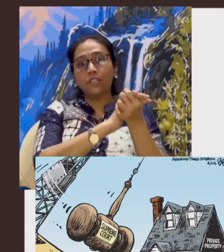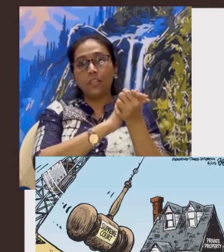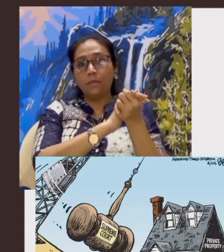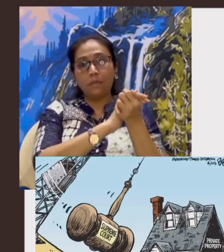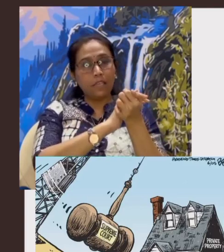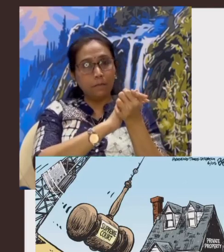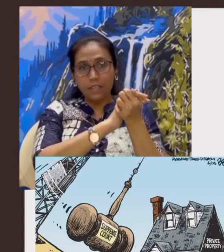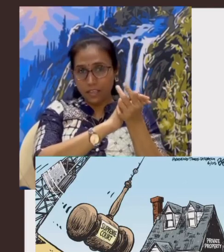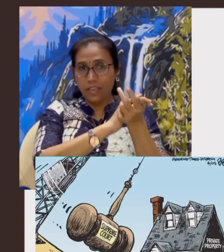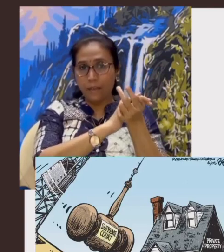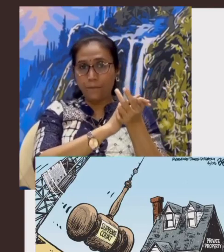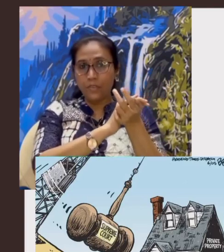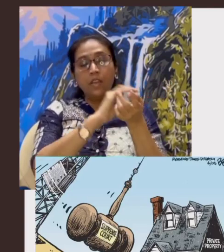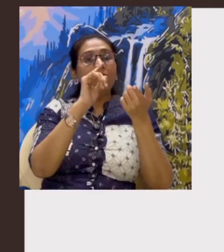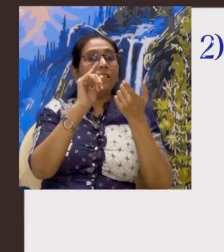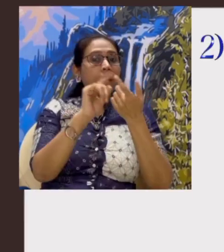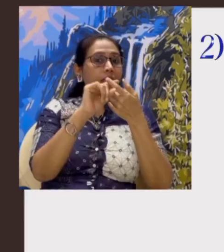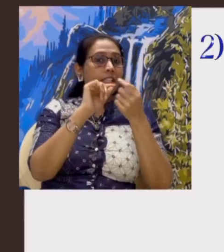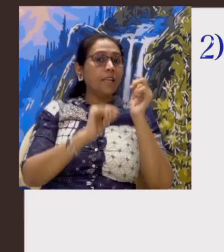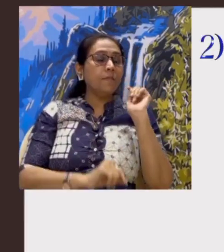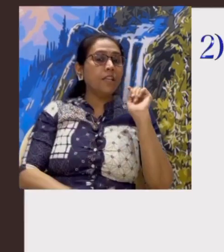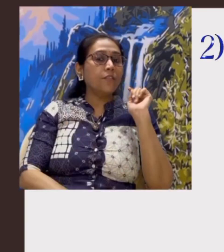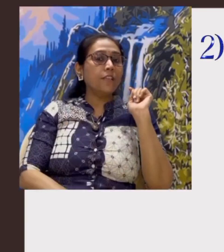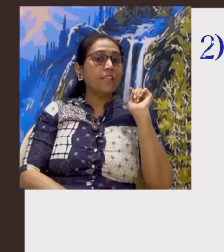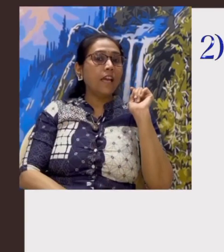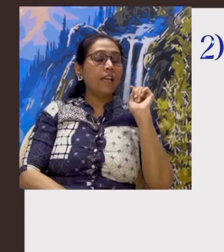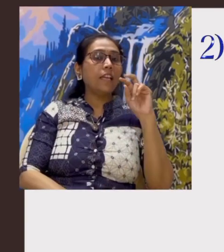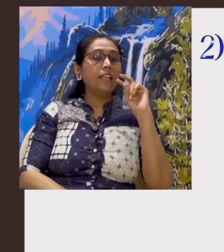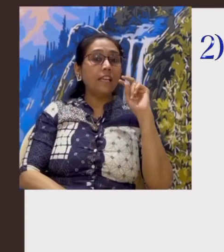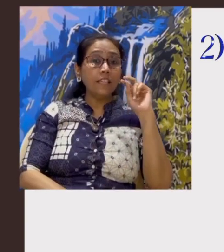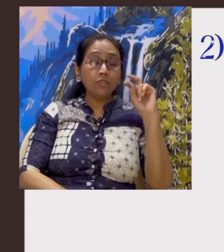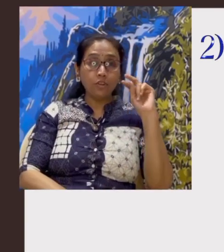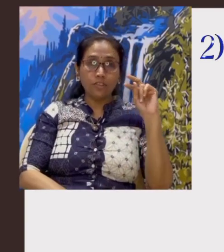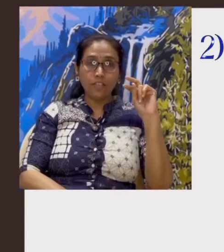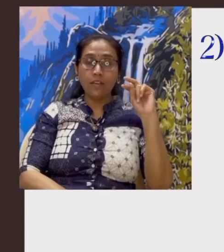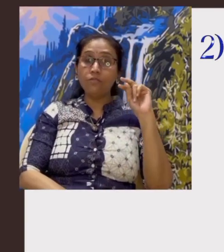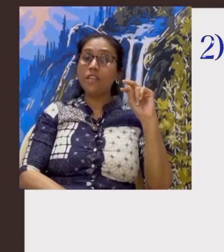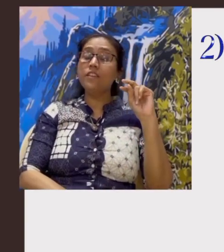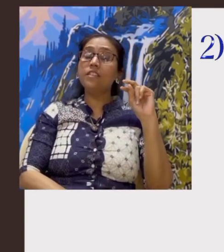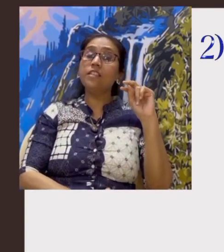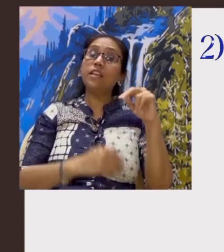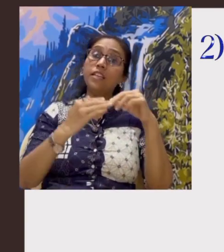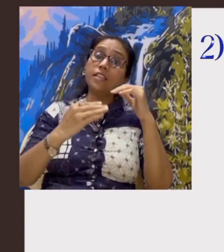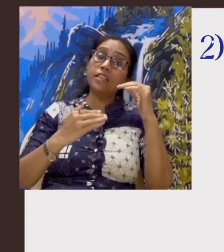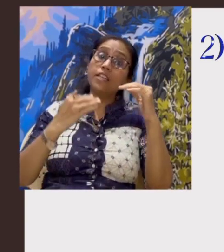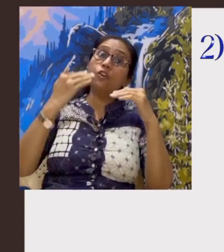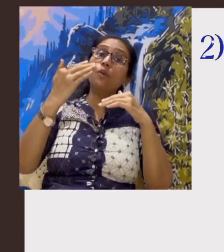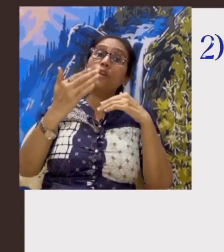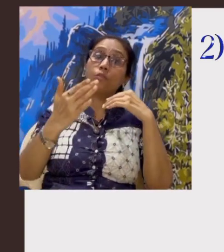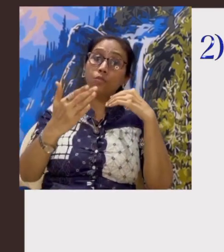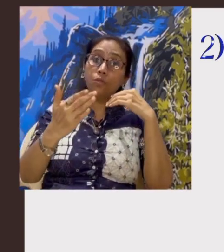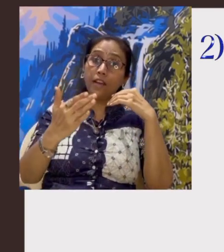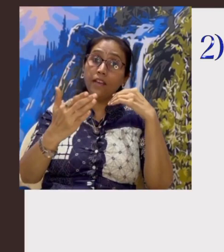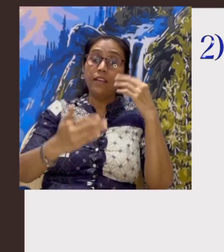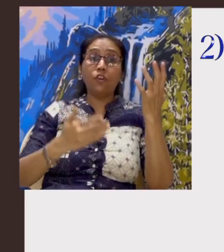कॉम्पनसेशन की बात की भी की है. सेकेंड इसकी सिग्निफिकेंस क्या है कि ये जो डॉक्ट्रिन है उसके वजह से कहीं ना कहीं इकोनॉमिक ग्रोथ